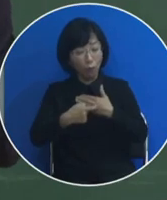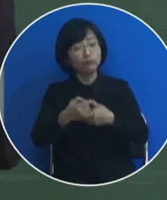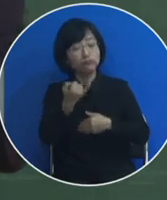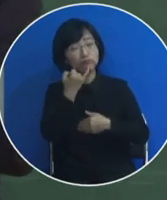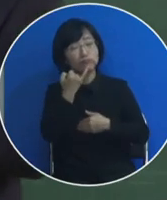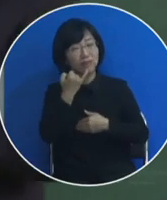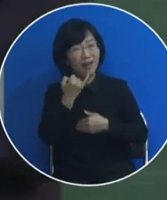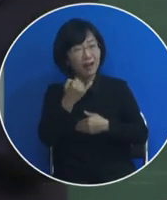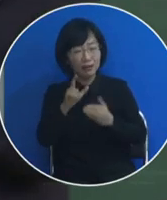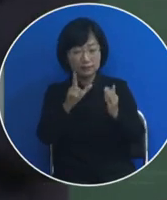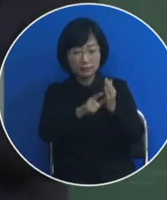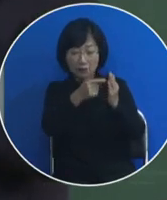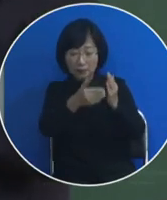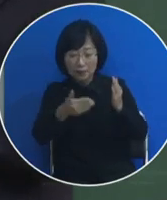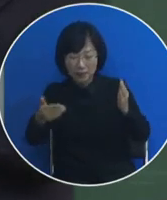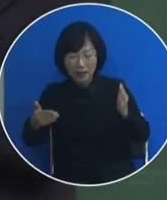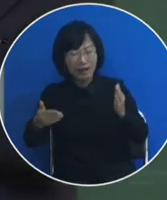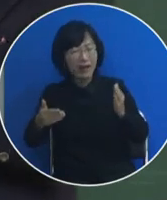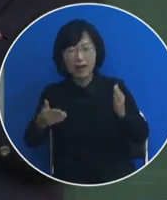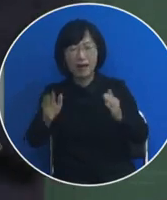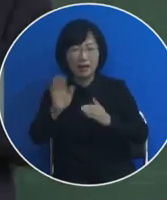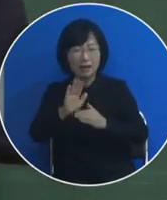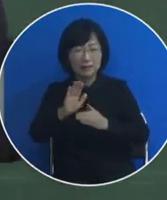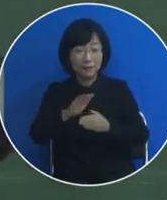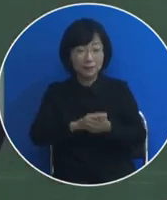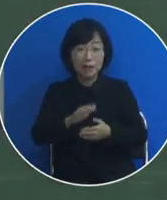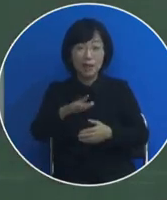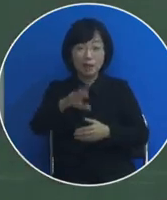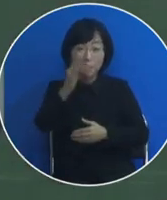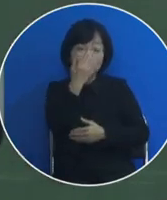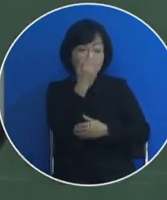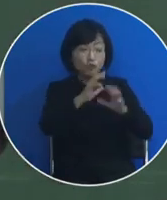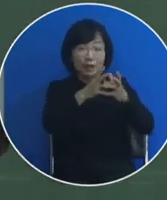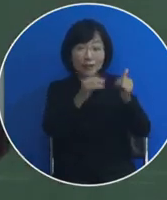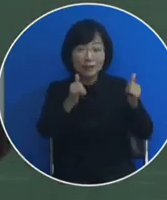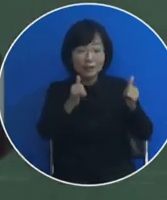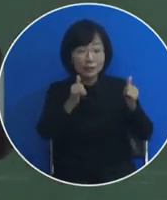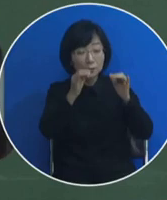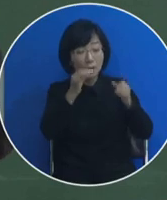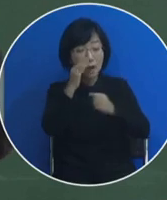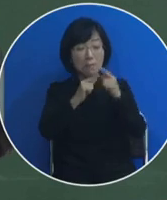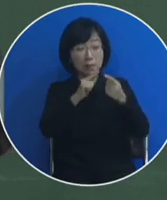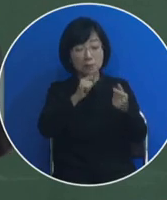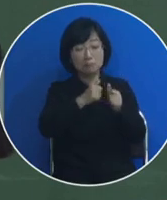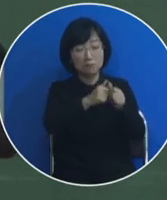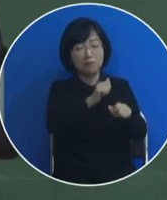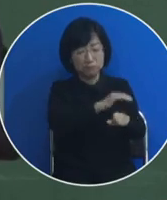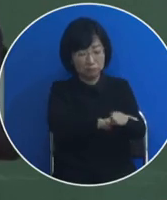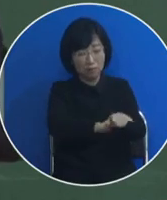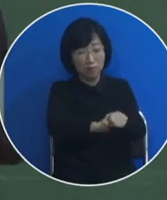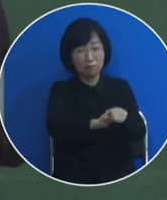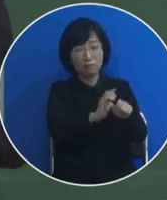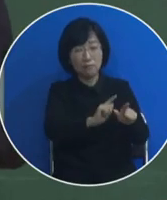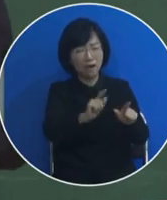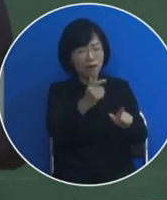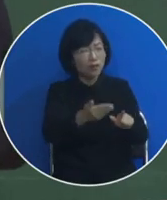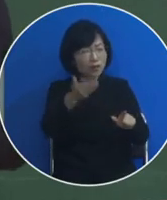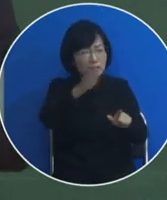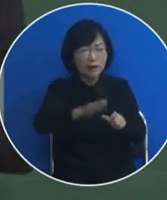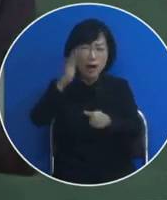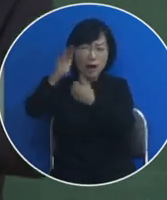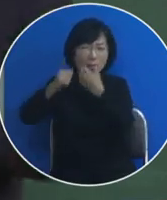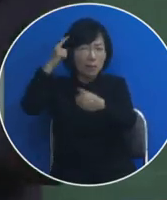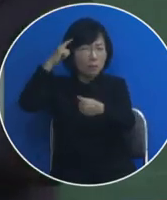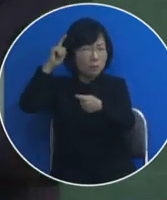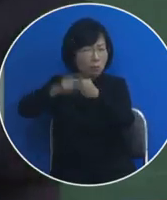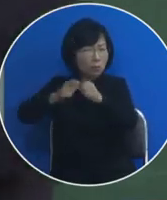now. Time passes and it will not be. 유대인들 that way. 보세요. Look at the Jewish 잘 people. 잘 살았어요 말씀대로. That they lived well according to God. 근데 하나님의 절대 목표 빗나갔어요. But they went